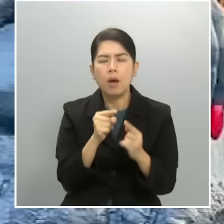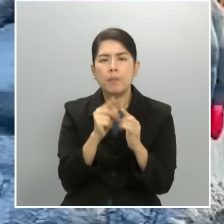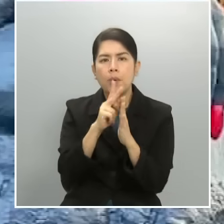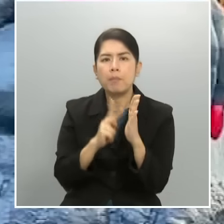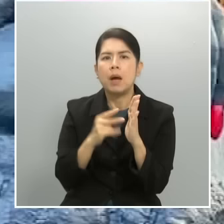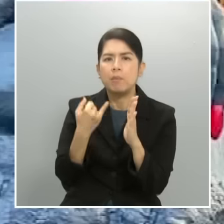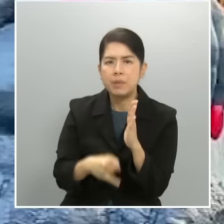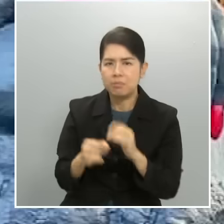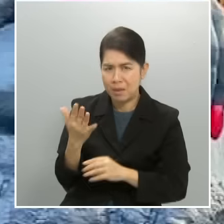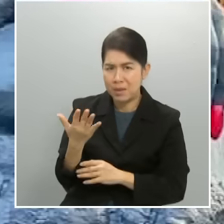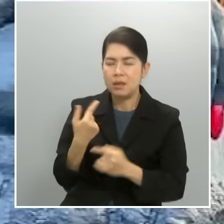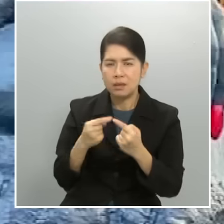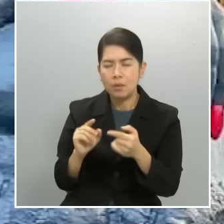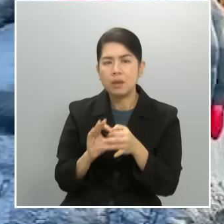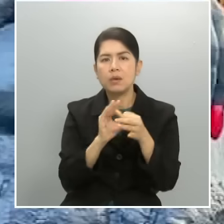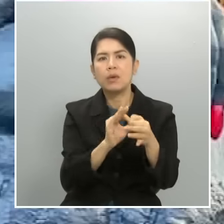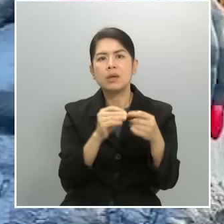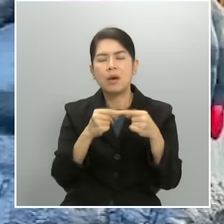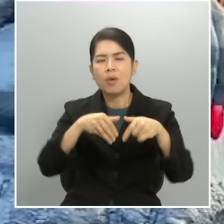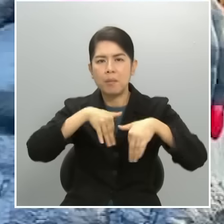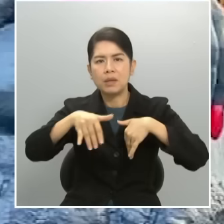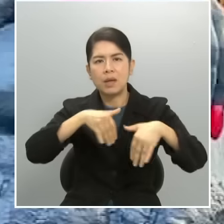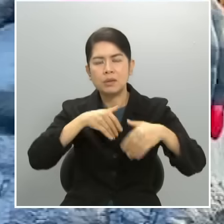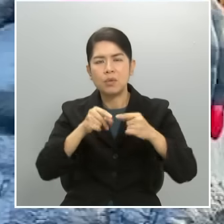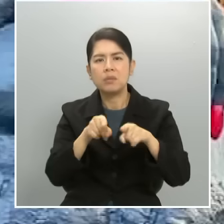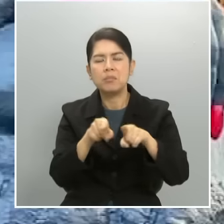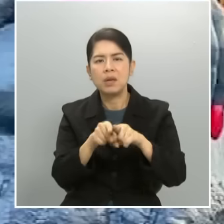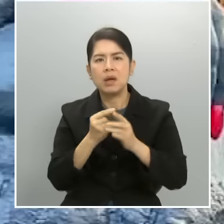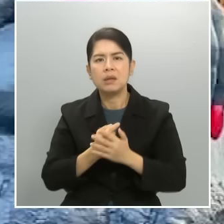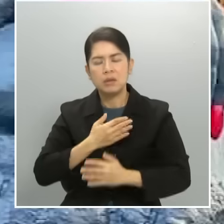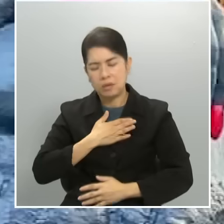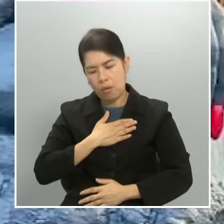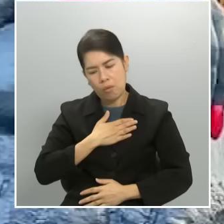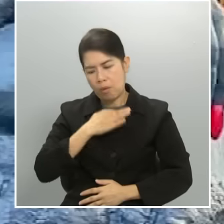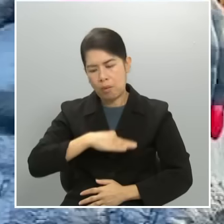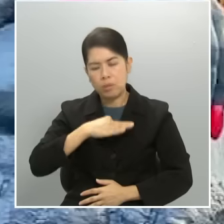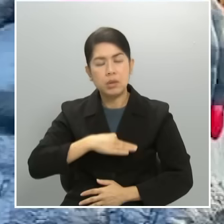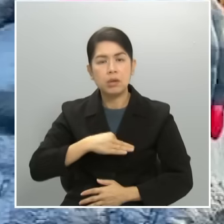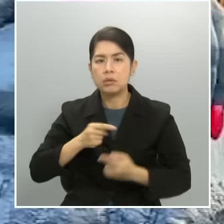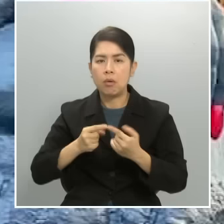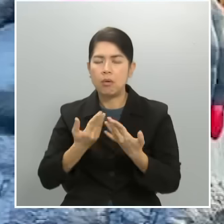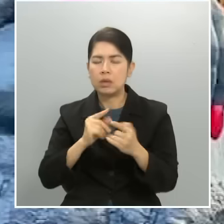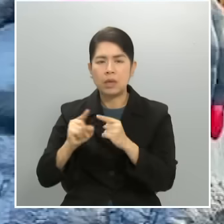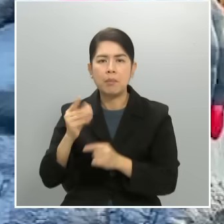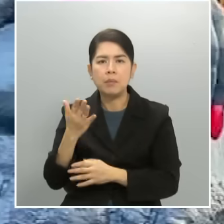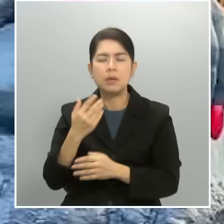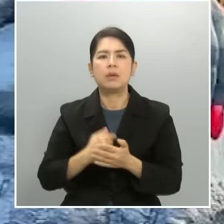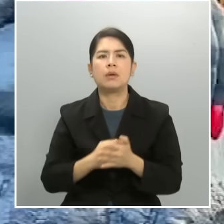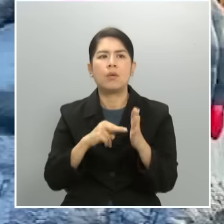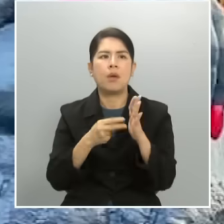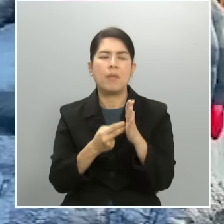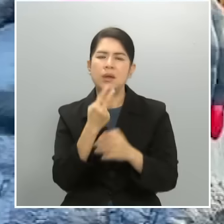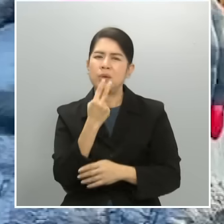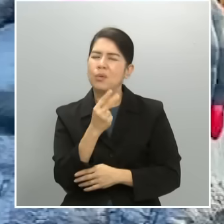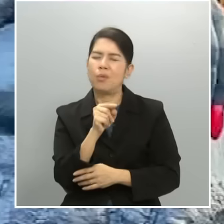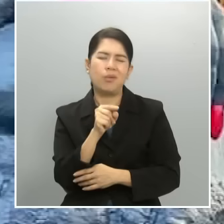ถึงความไม่มั่นคงทางจิตใจของสมาชิกในสังคมได้ระดับหนึ่งและถ้าไม่เกรงใจกันแล้วก็ต้องบอกว่าเป็นระดับที่สูงมากเสีย